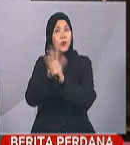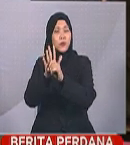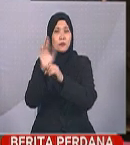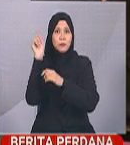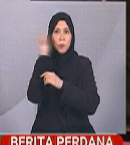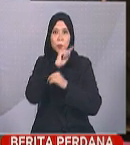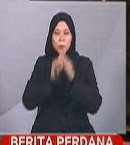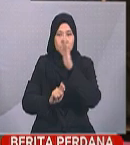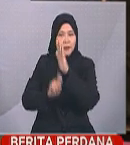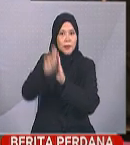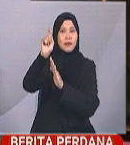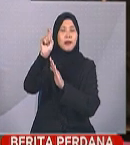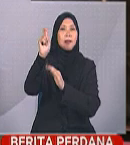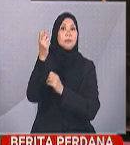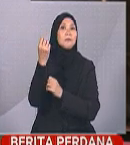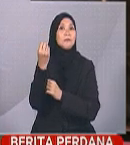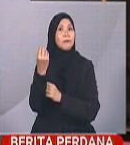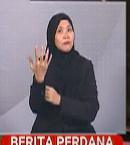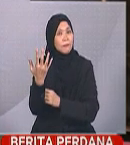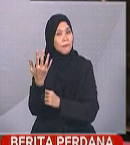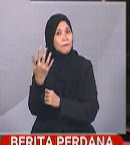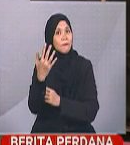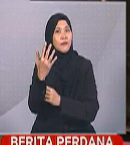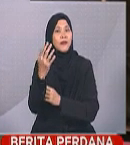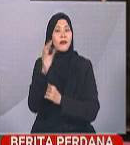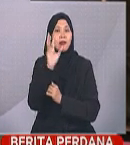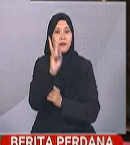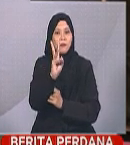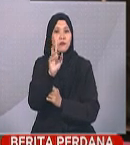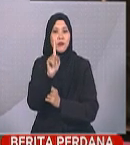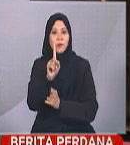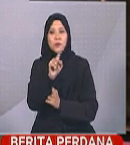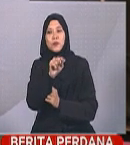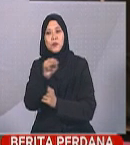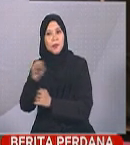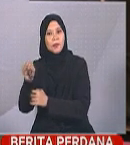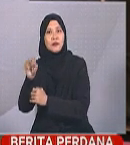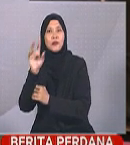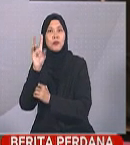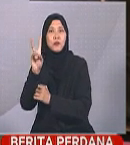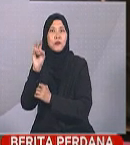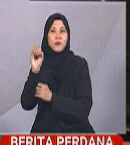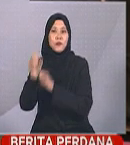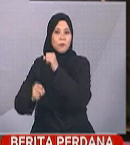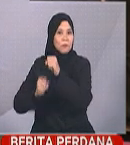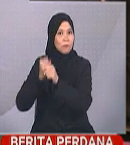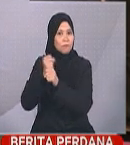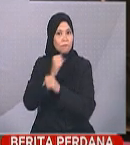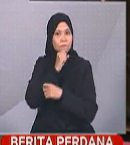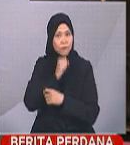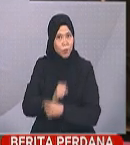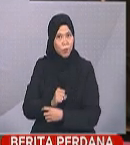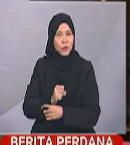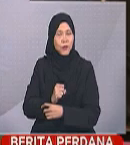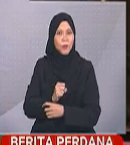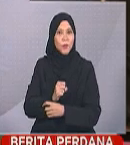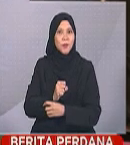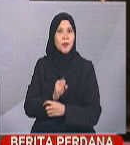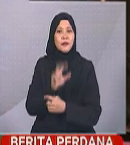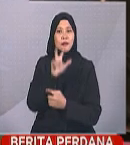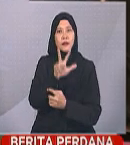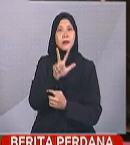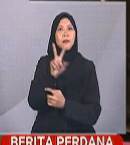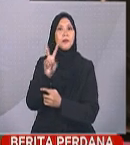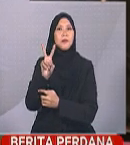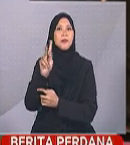tertinggi adalah di antara 61 sehingga 70 tahun, iaitu bersamaan dengan